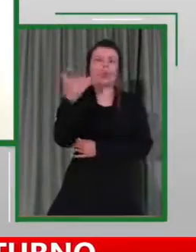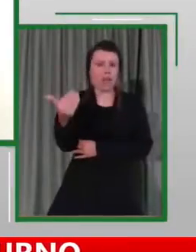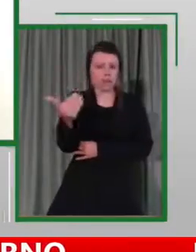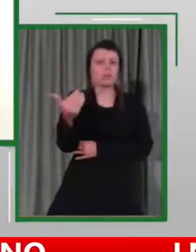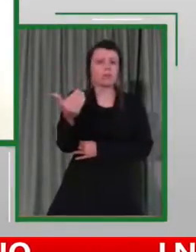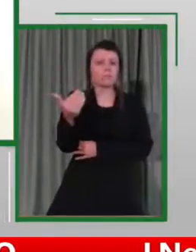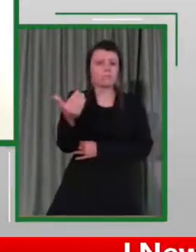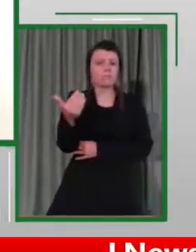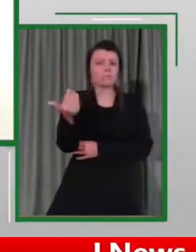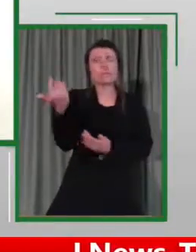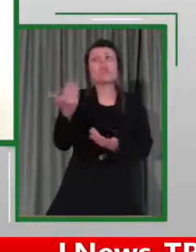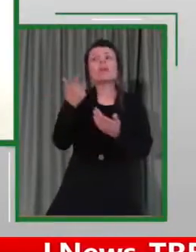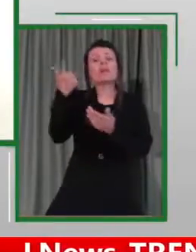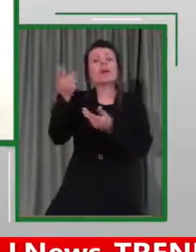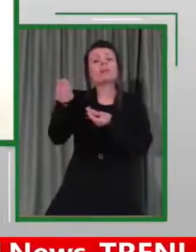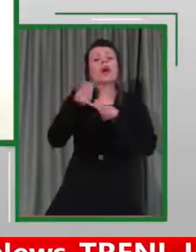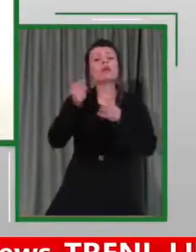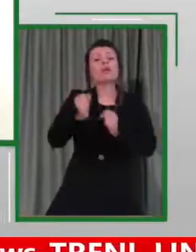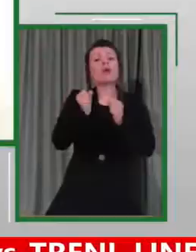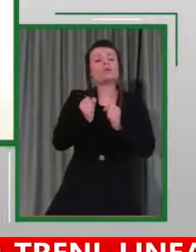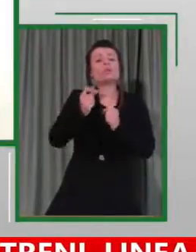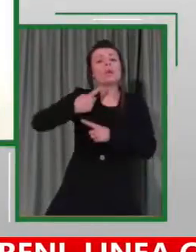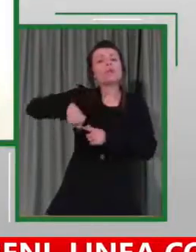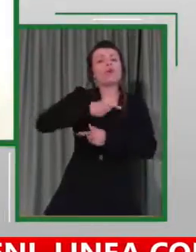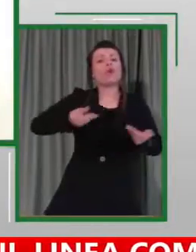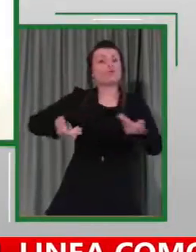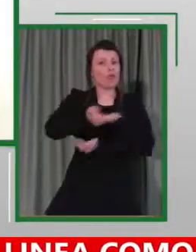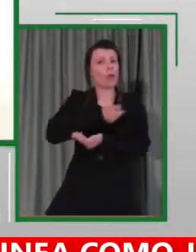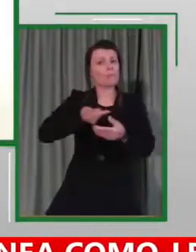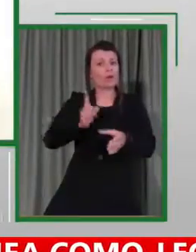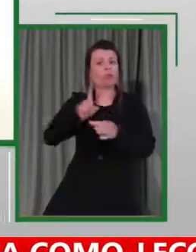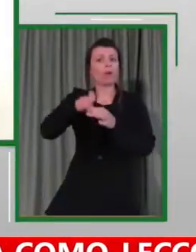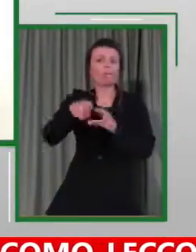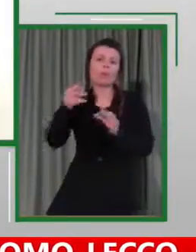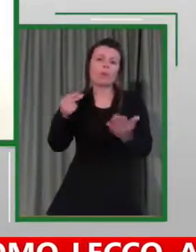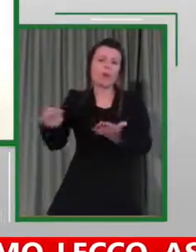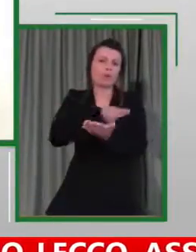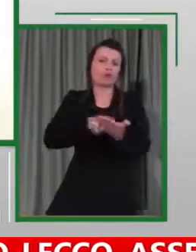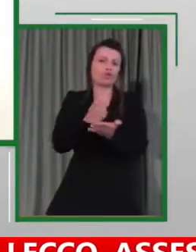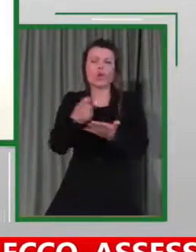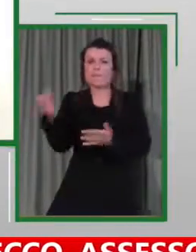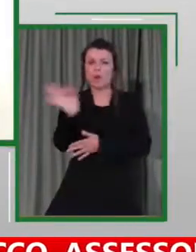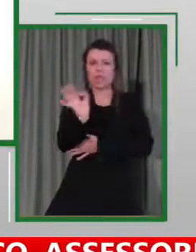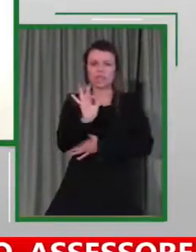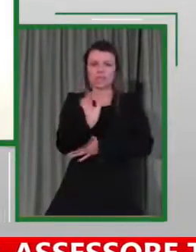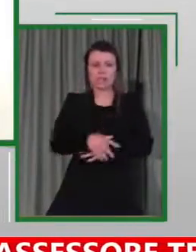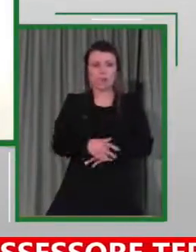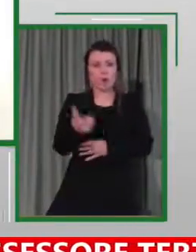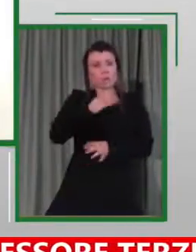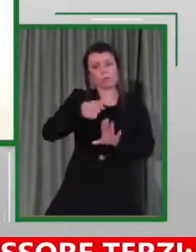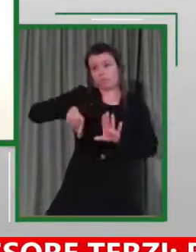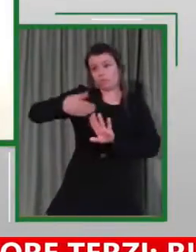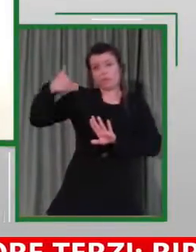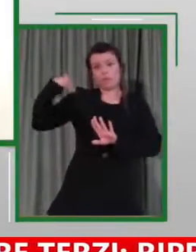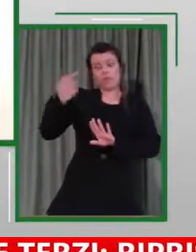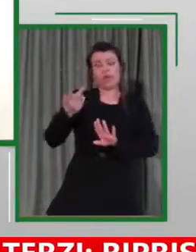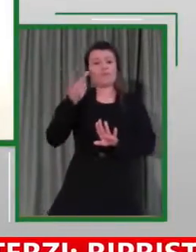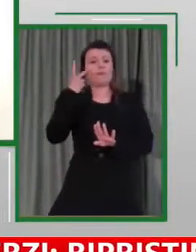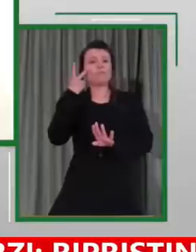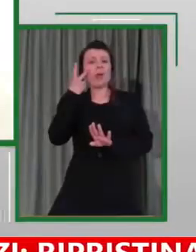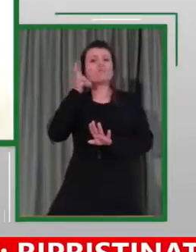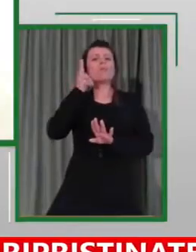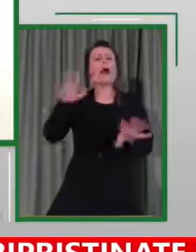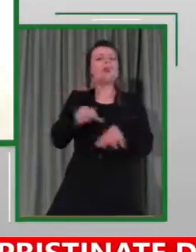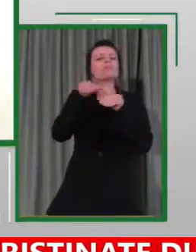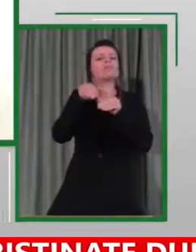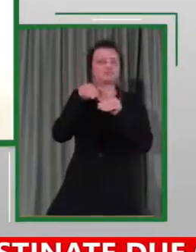di collaborare a questo importantissimo progetto, perché già da febbraio, inizi di marzo, quando la malattia ha cominciato a